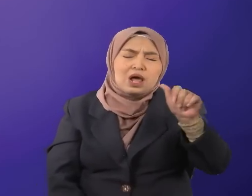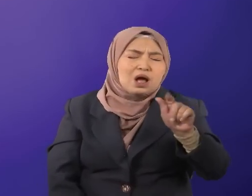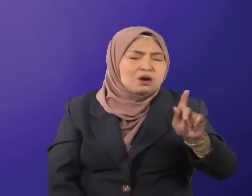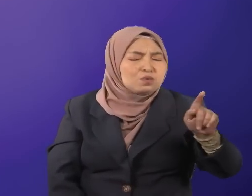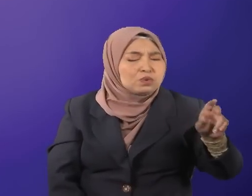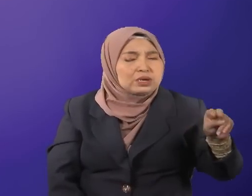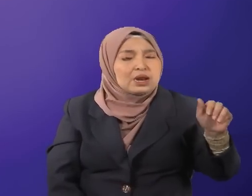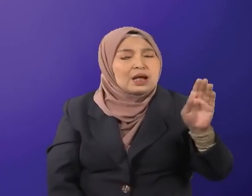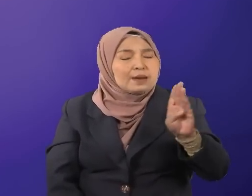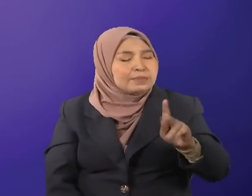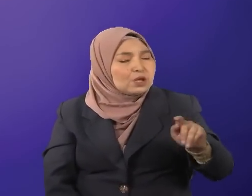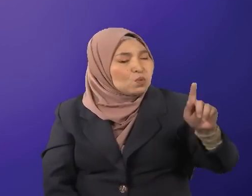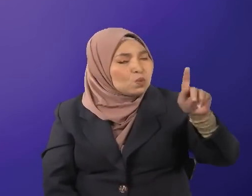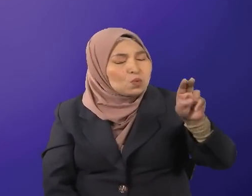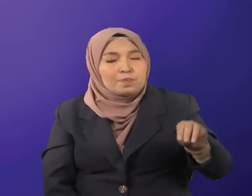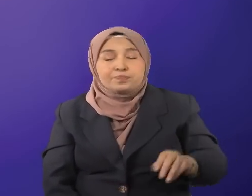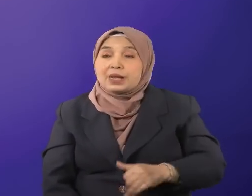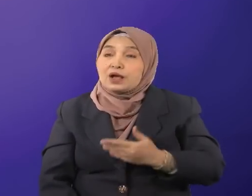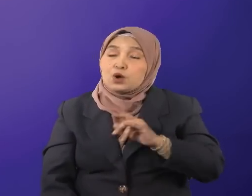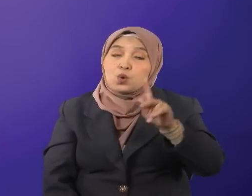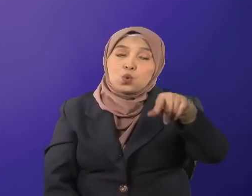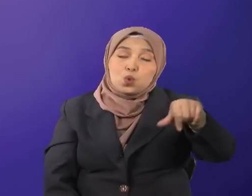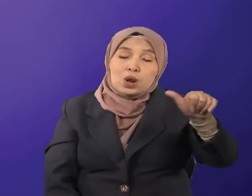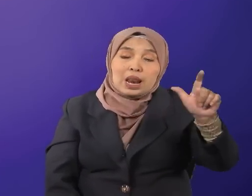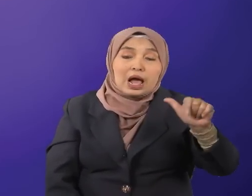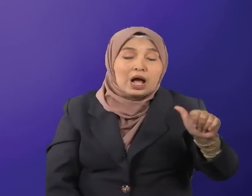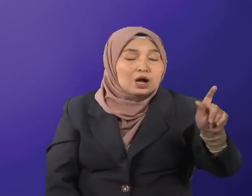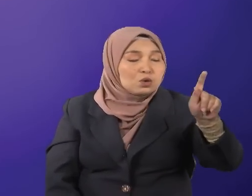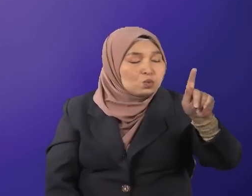a'unabbiukum. Silakan. Qul